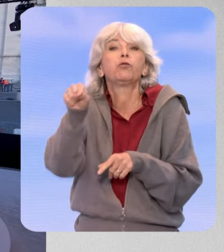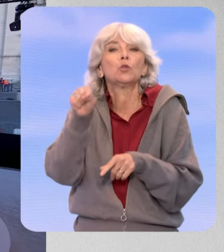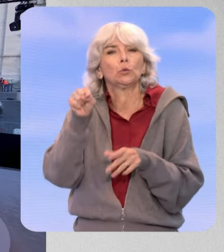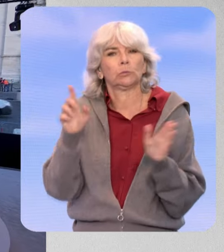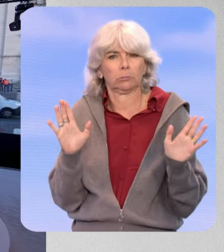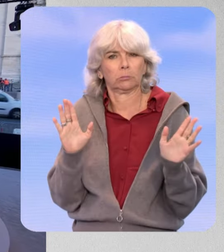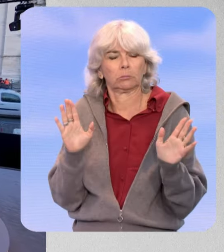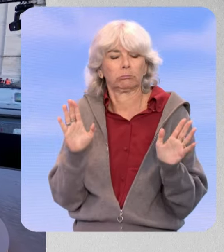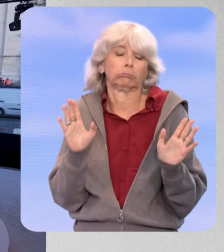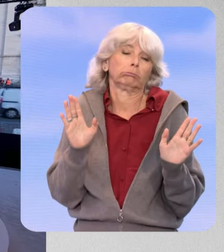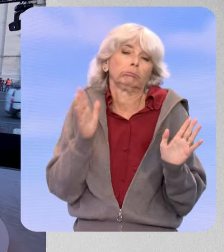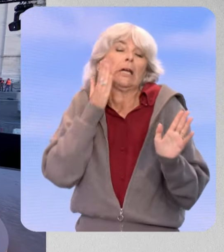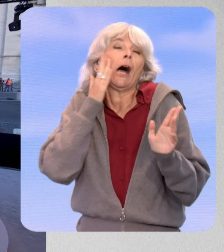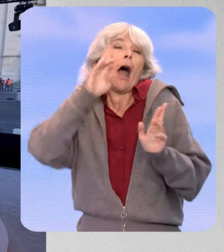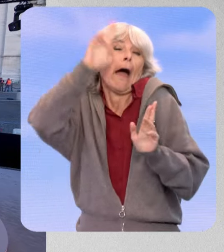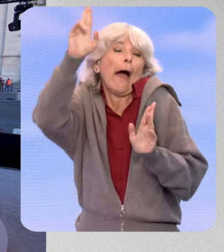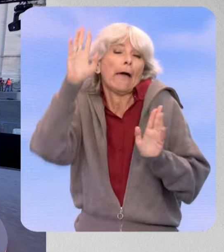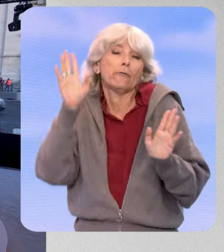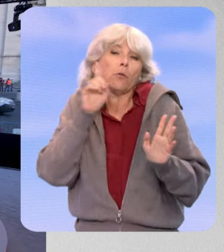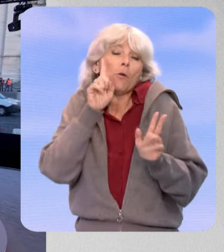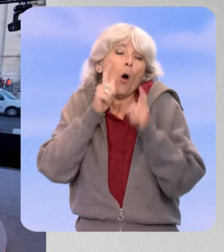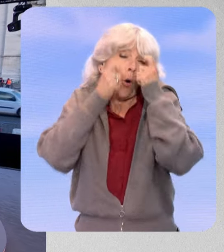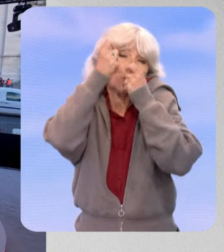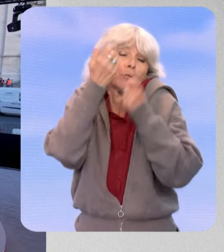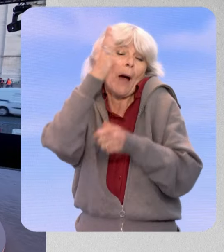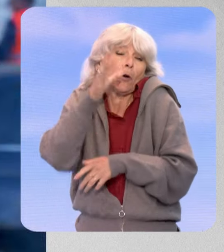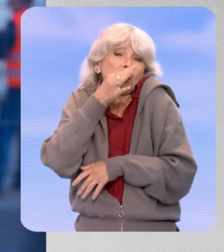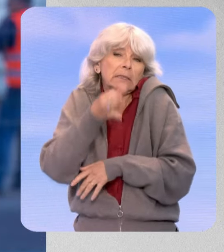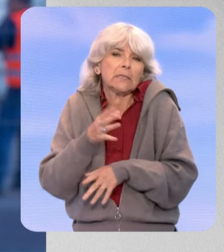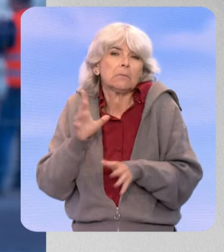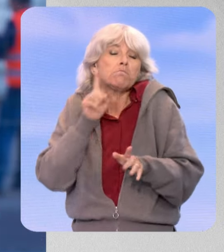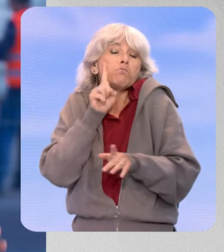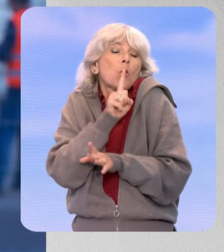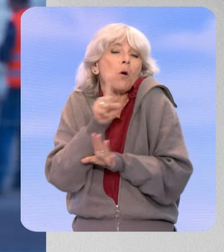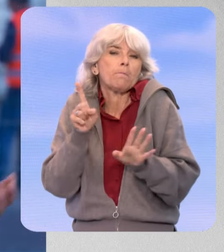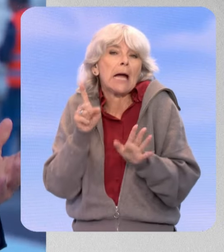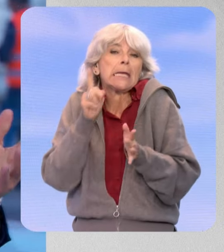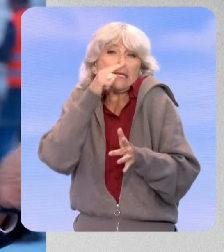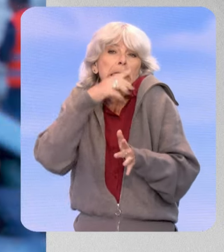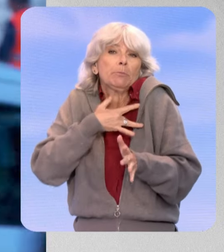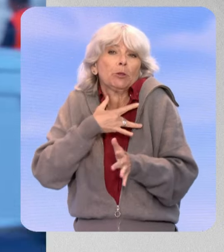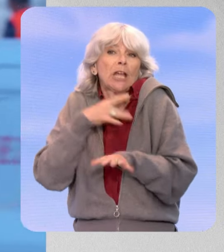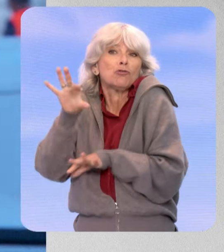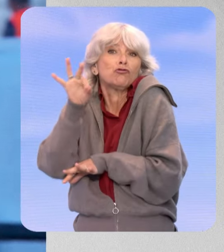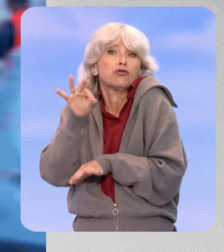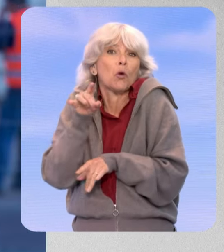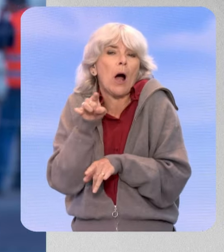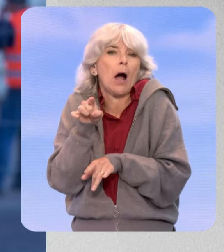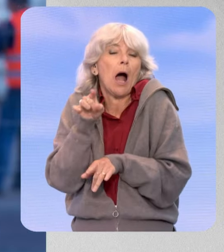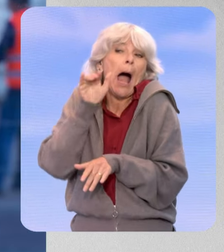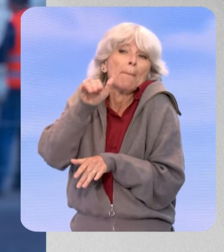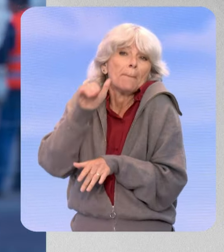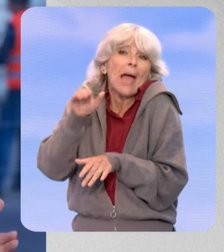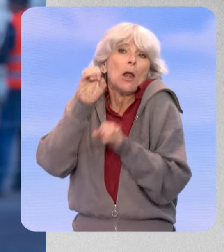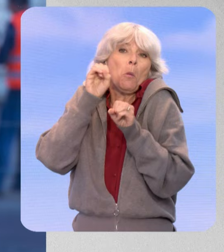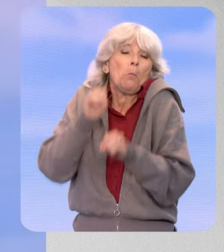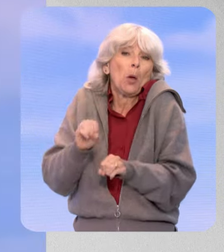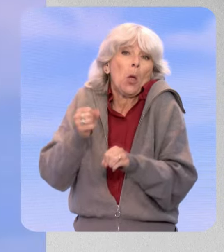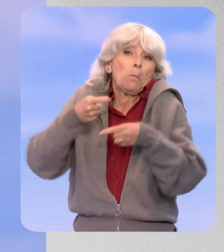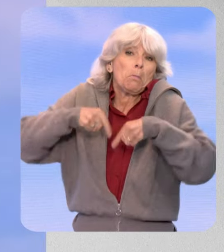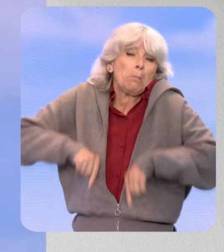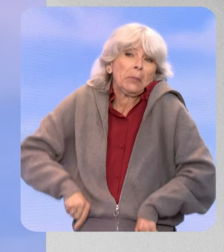faisons un rêve, dirait certains, un cauchemar, dirait d'autres, faisons donc l'hypothèse qu'il vous appelle pour devenir ministre